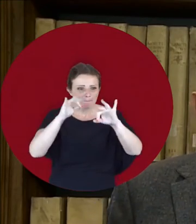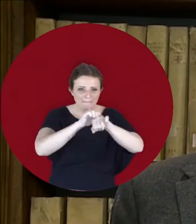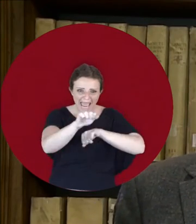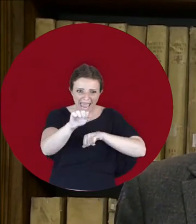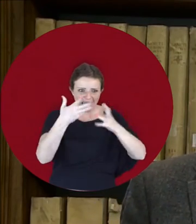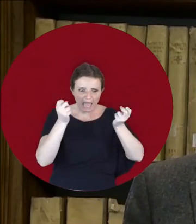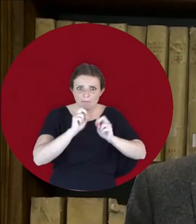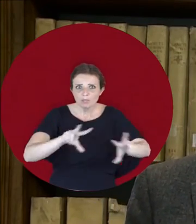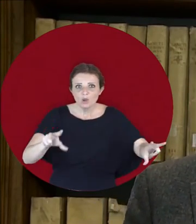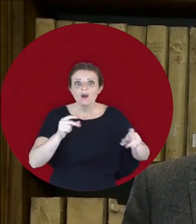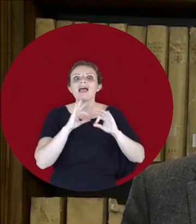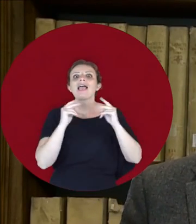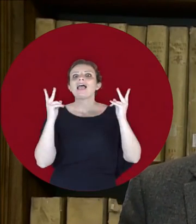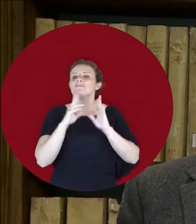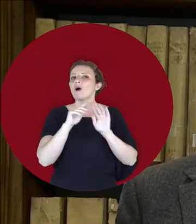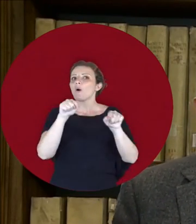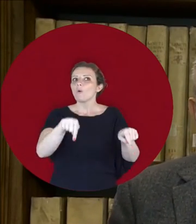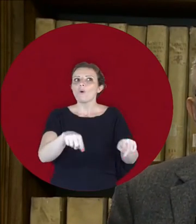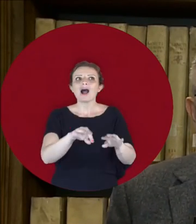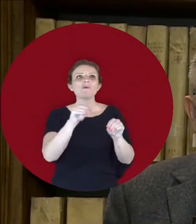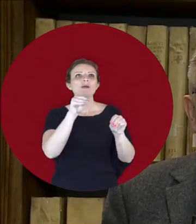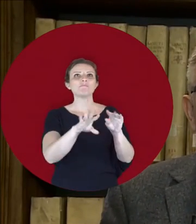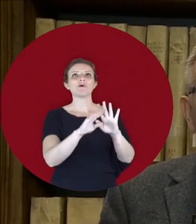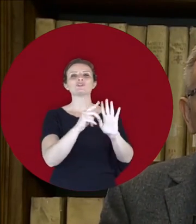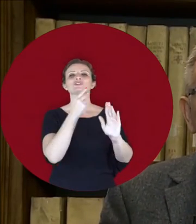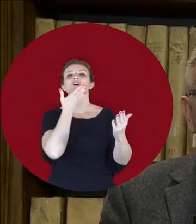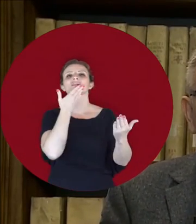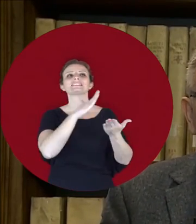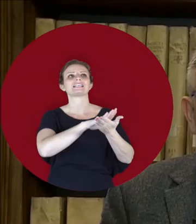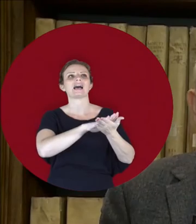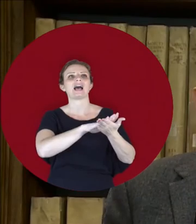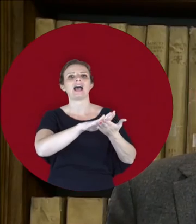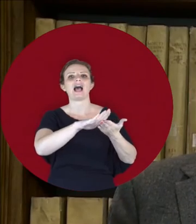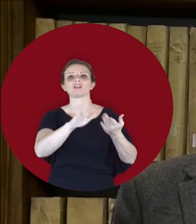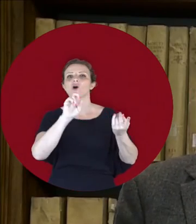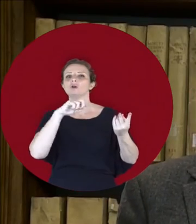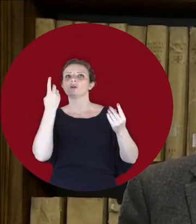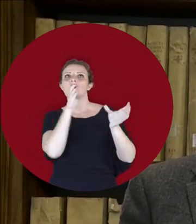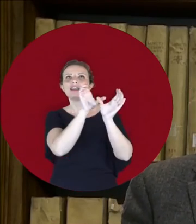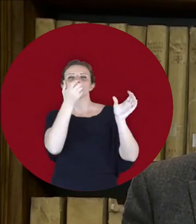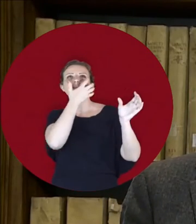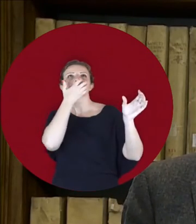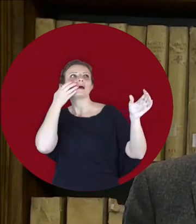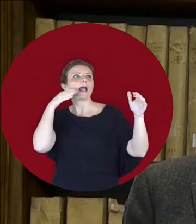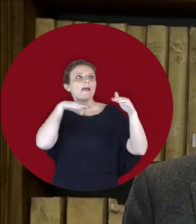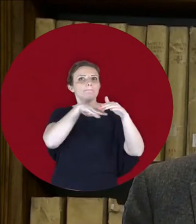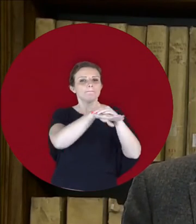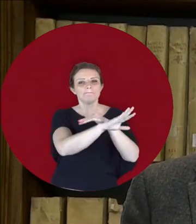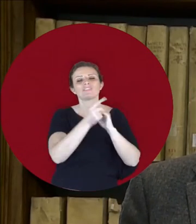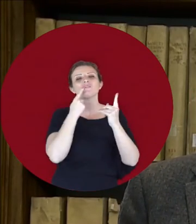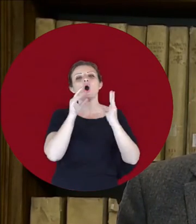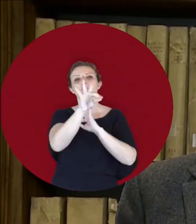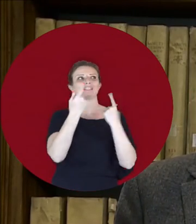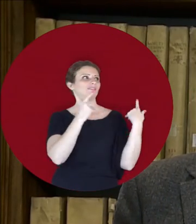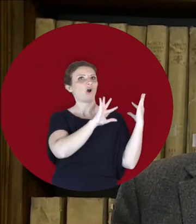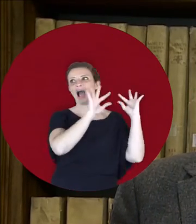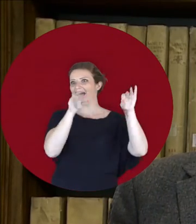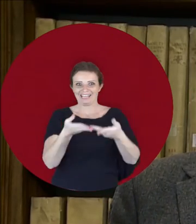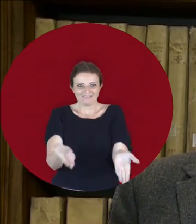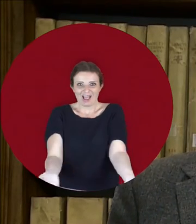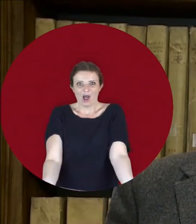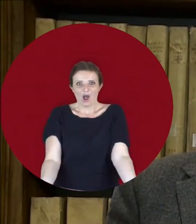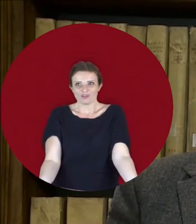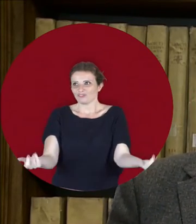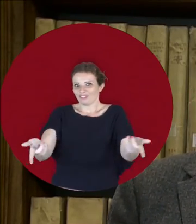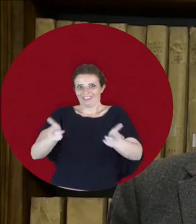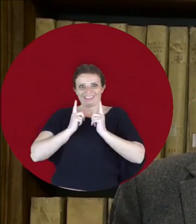pelli. Eppure qua, come davvero in un santuario, tutti a custodire queste cose perché fossero tramandate fino a noi.